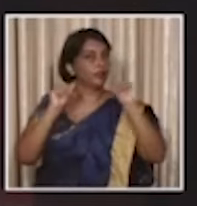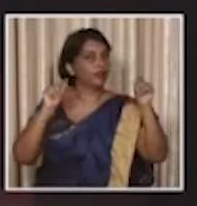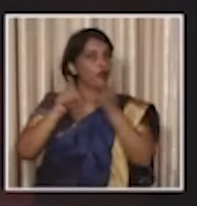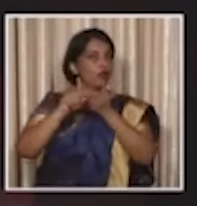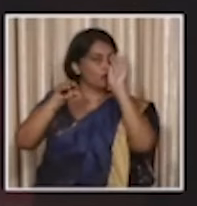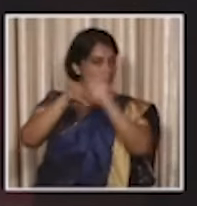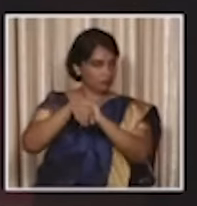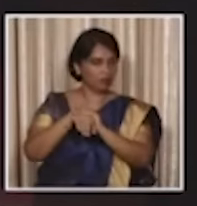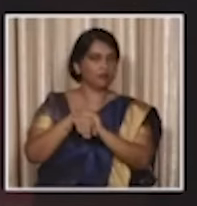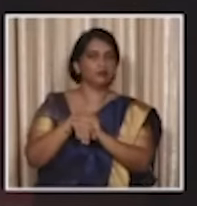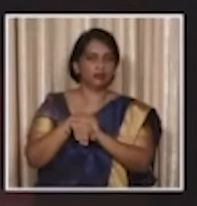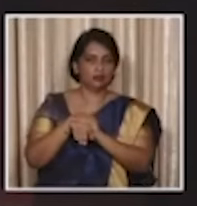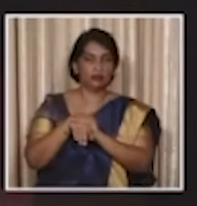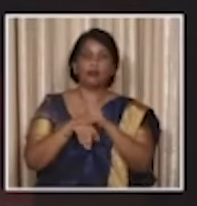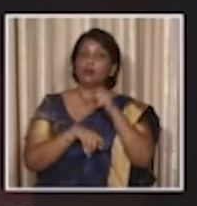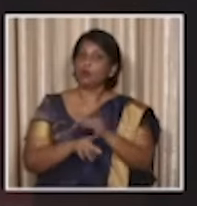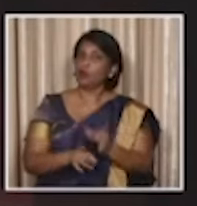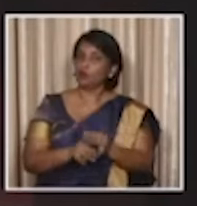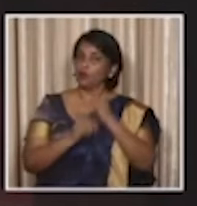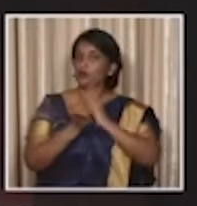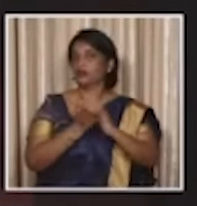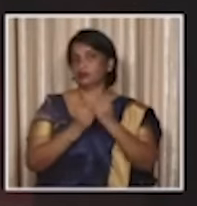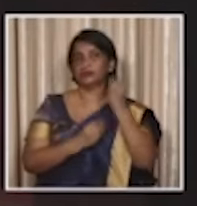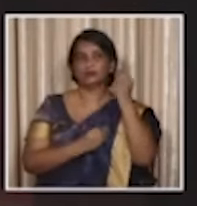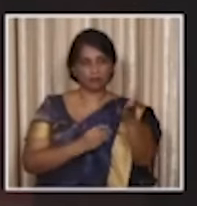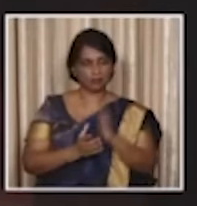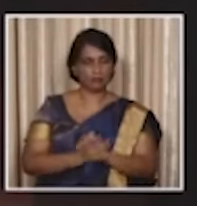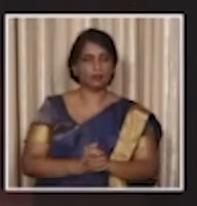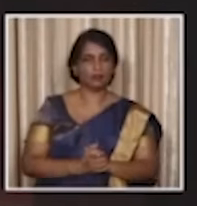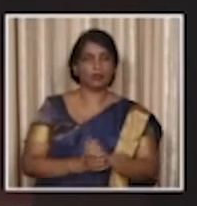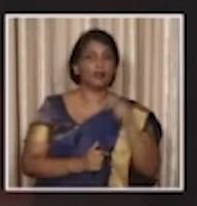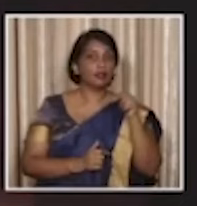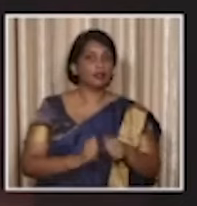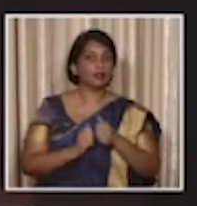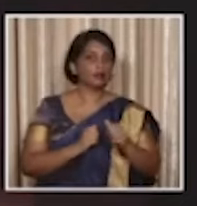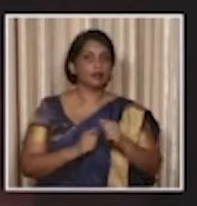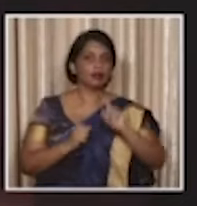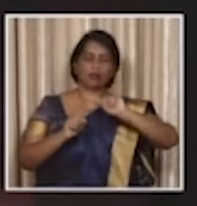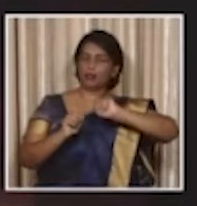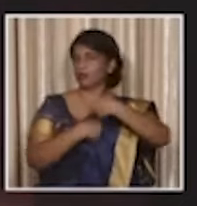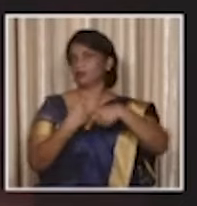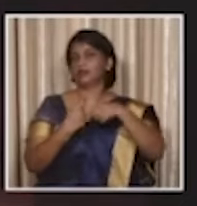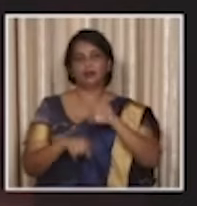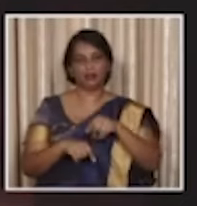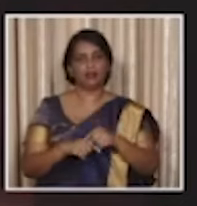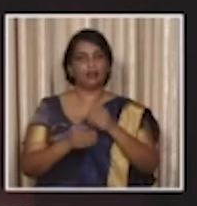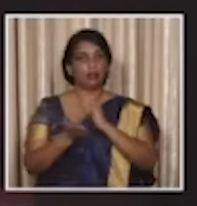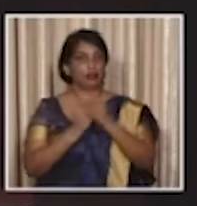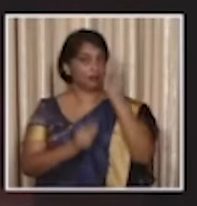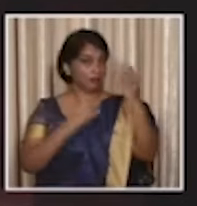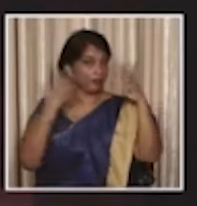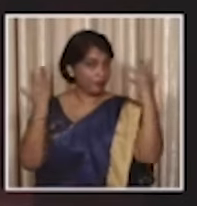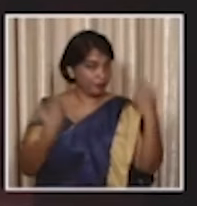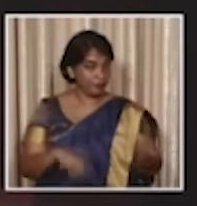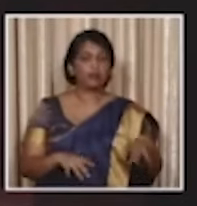හඳුනාගෙන ඒ අනුව සහන ටික ලබා දීම. දැන් කරන්නේ ඒකේ කන පිට සහන ටික දීලා ඉවර